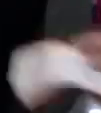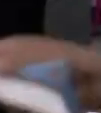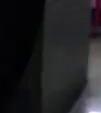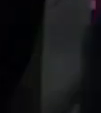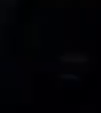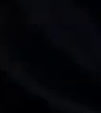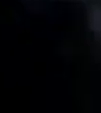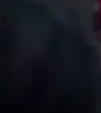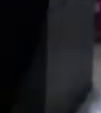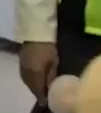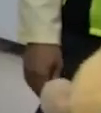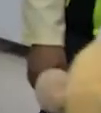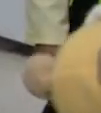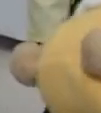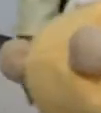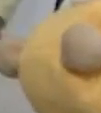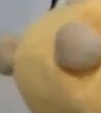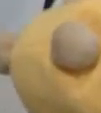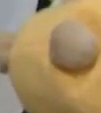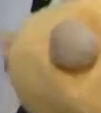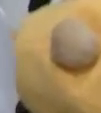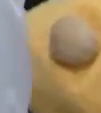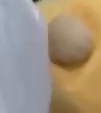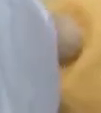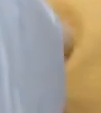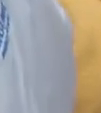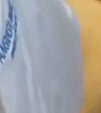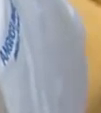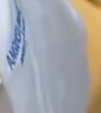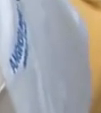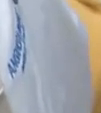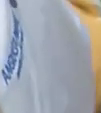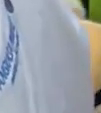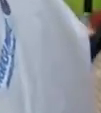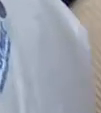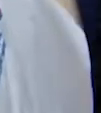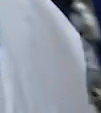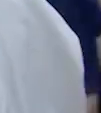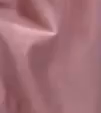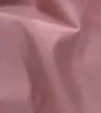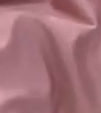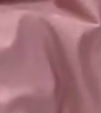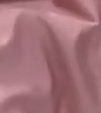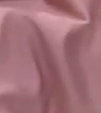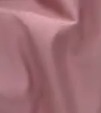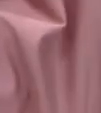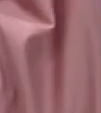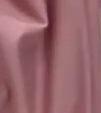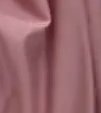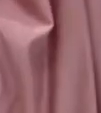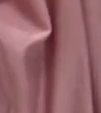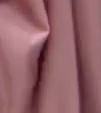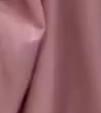beroperasi hari ini melalui stasiun Pasar Senen memberangkatkan 16.000 calon penumpang. PT KAI Daop 1